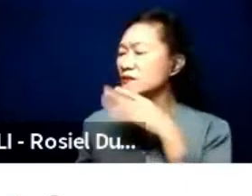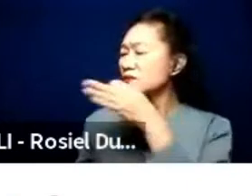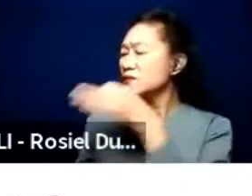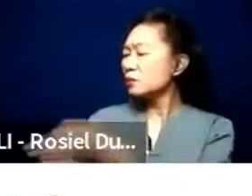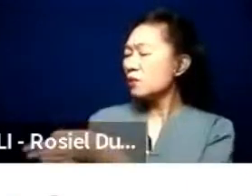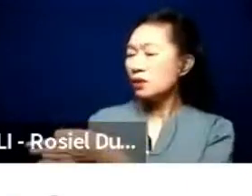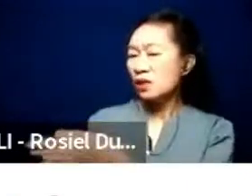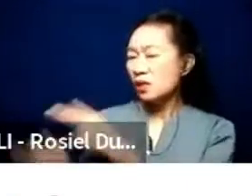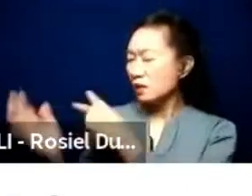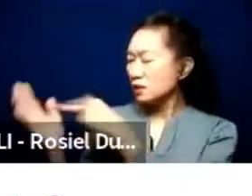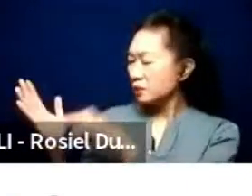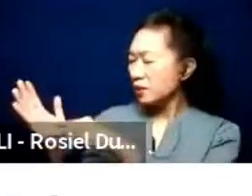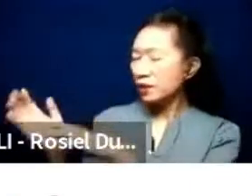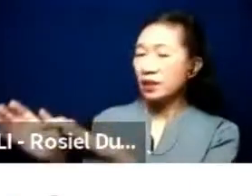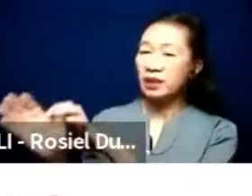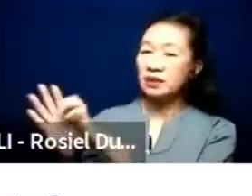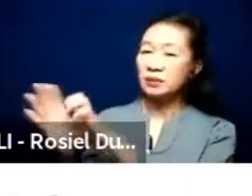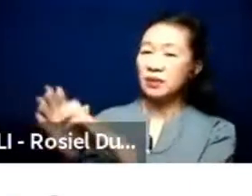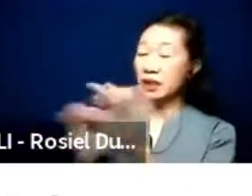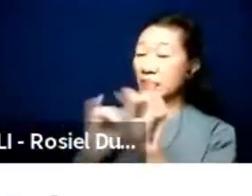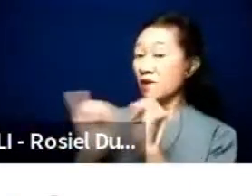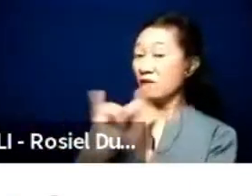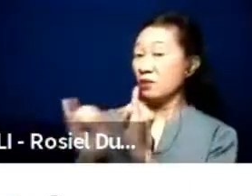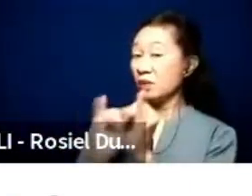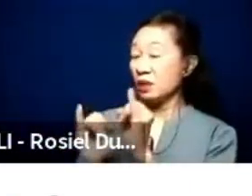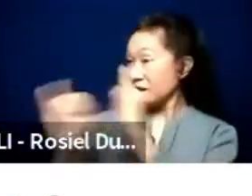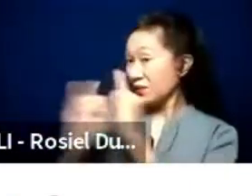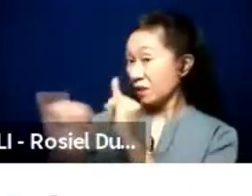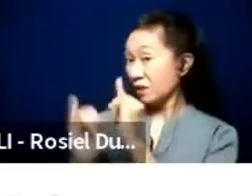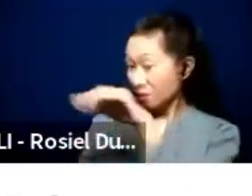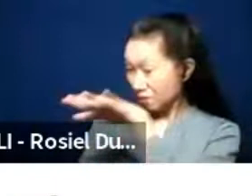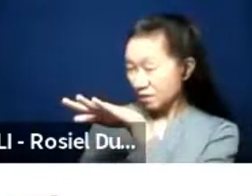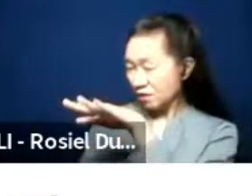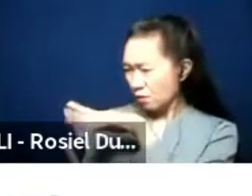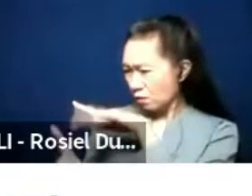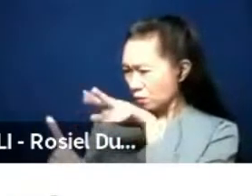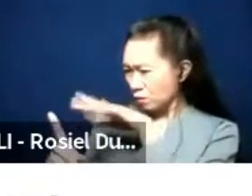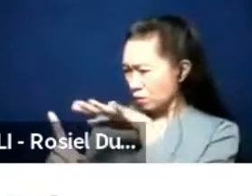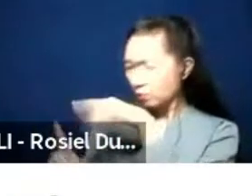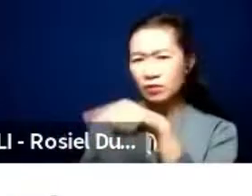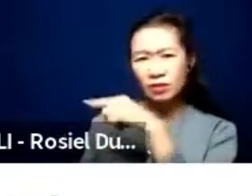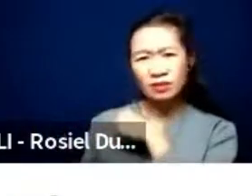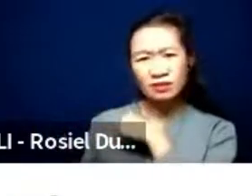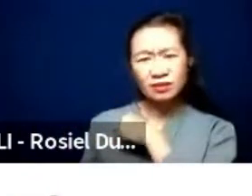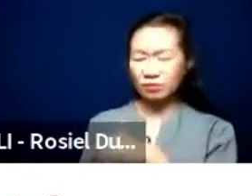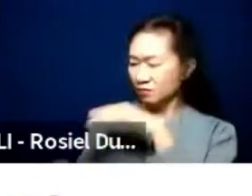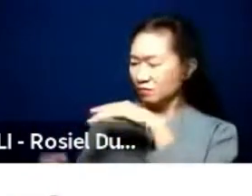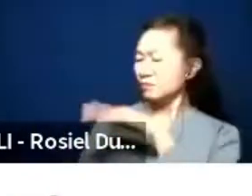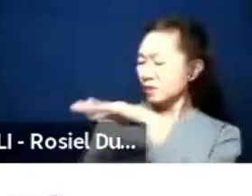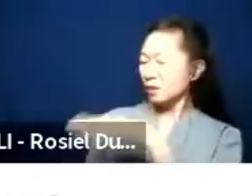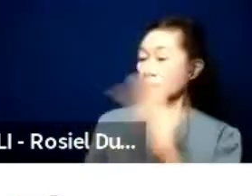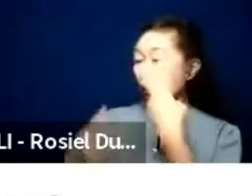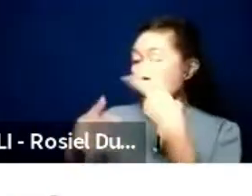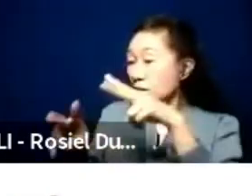ang mga example niyan, i-interviewin natin yung bata o obserbahan natin yung bata.